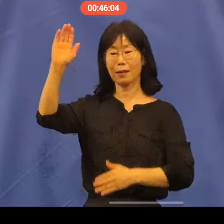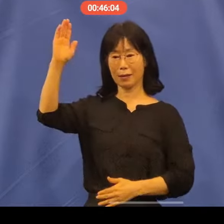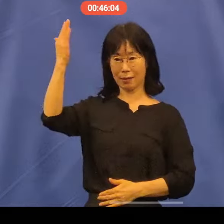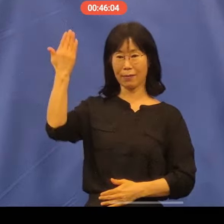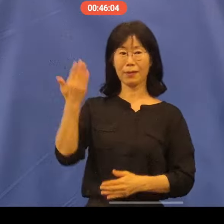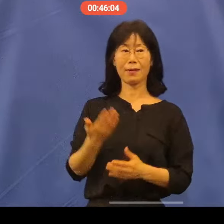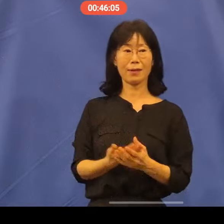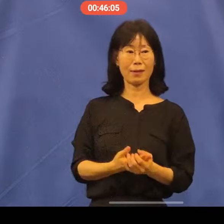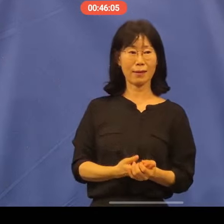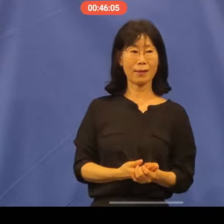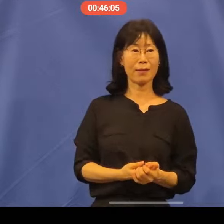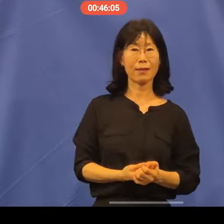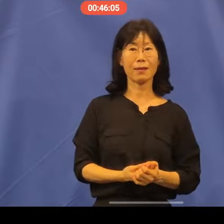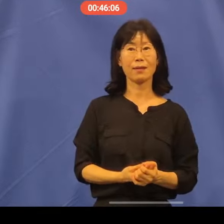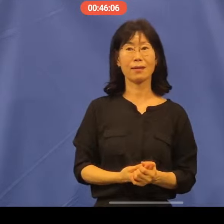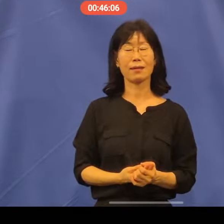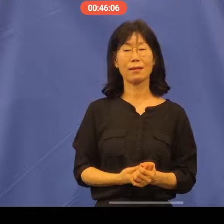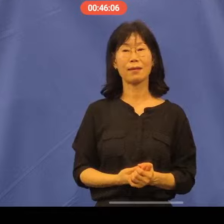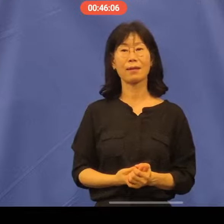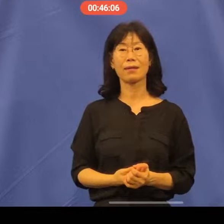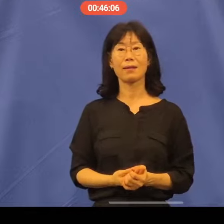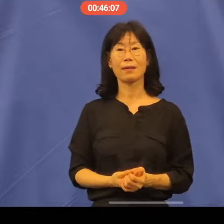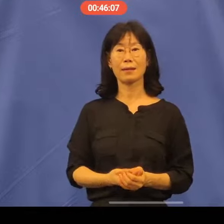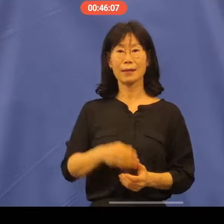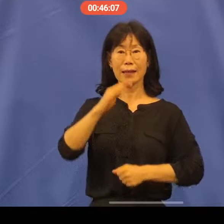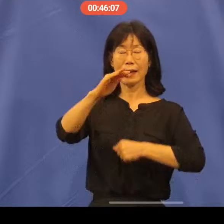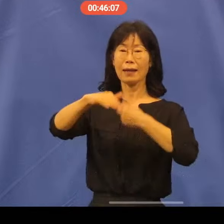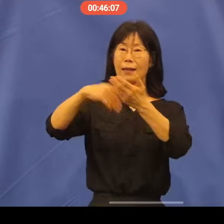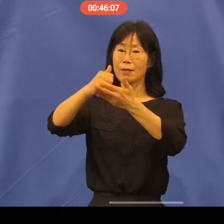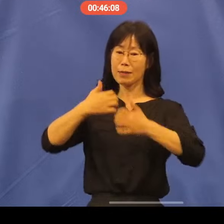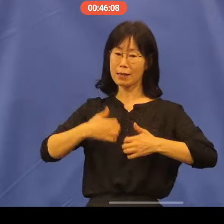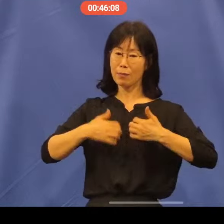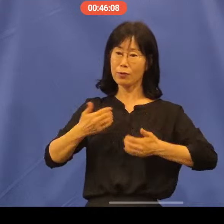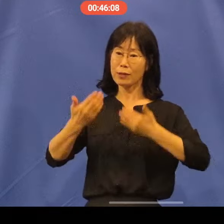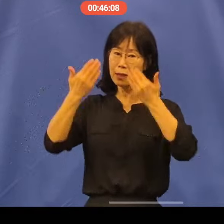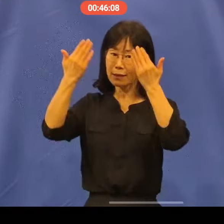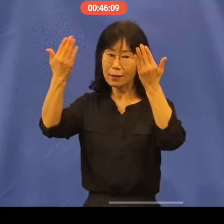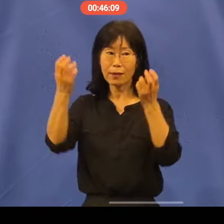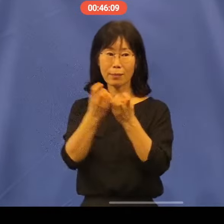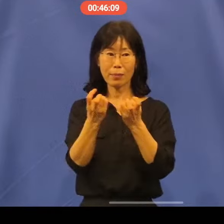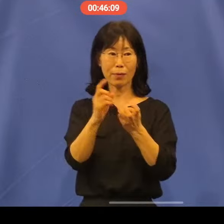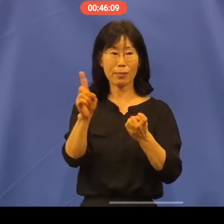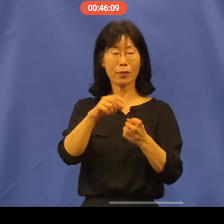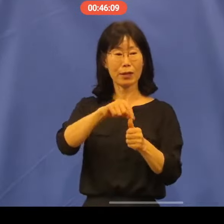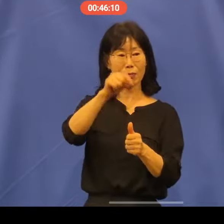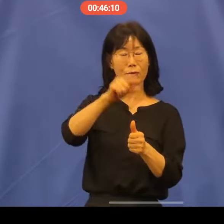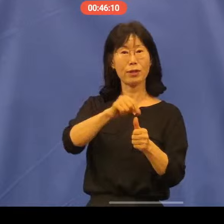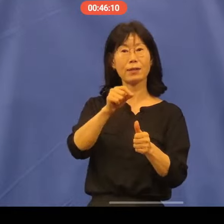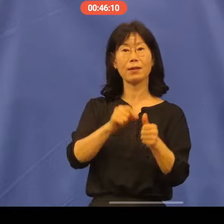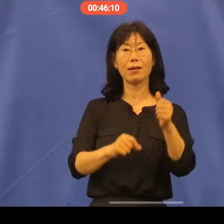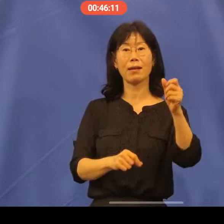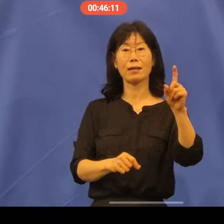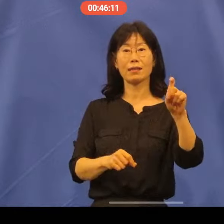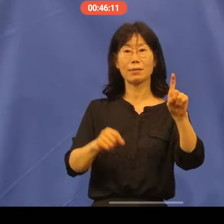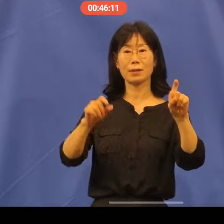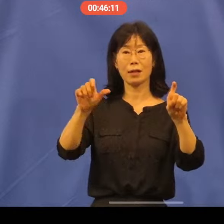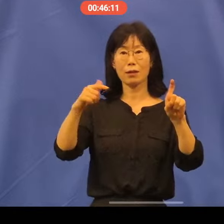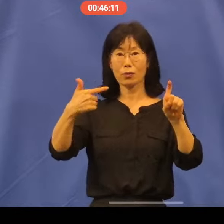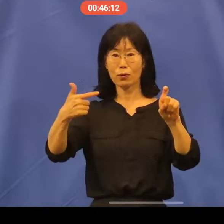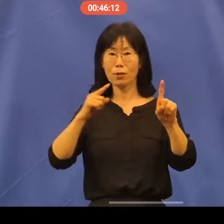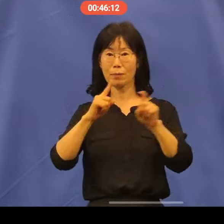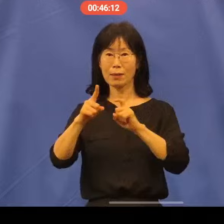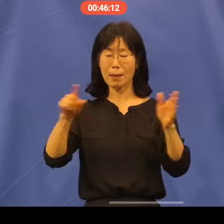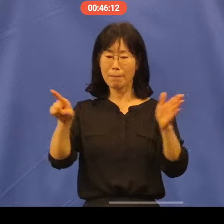것입니다. 또 하나는 뭐예요, 여러분? 하나님을 기쁘시게 하려면 어떻게 해야 되죠? 히브리서 11장 6절에 보면 믿음이 없이는